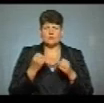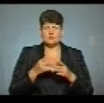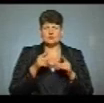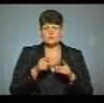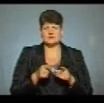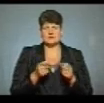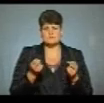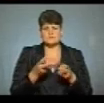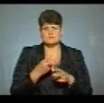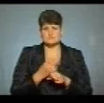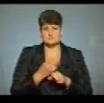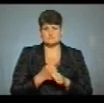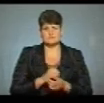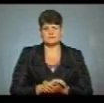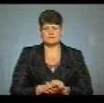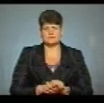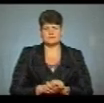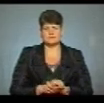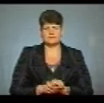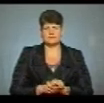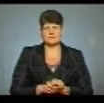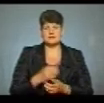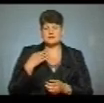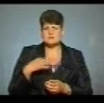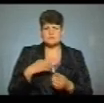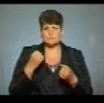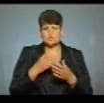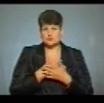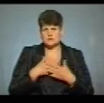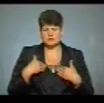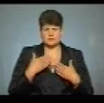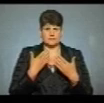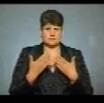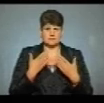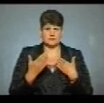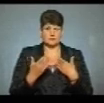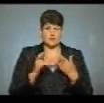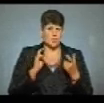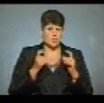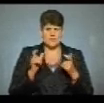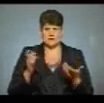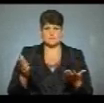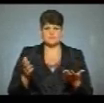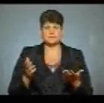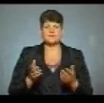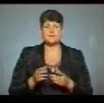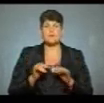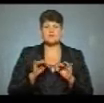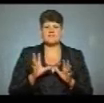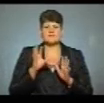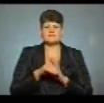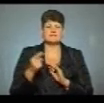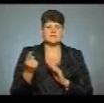провокує, провокувала. А малий не хотів просто, щоб вони спілкувалися, якось вникав його постійно. Подія внесена в єдиний